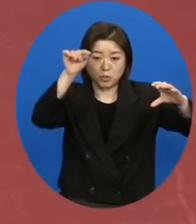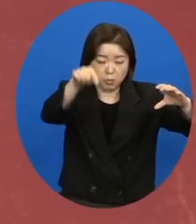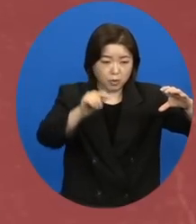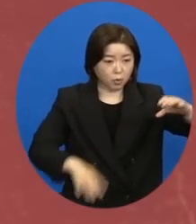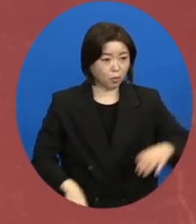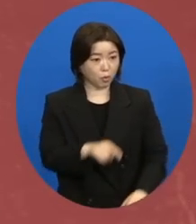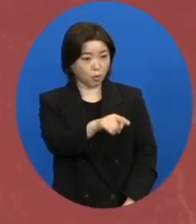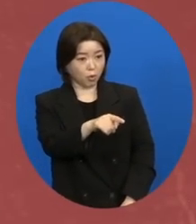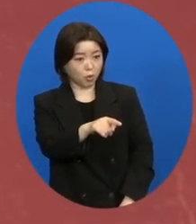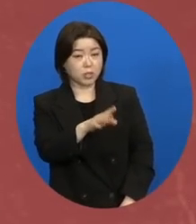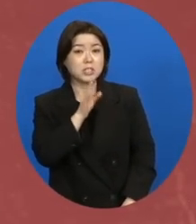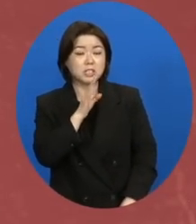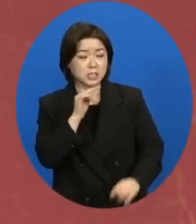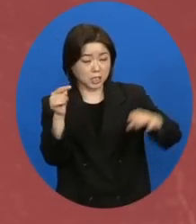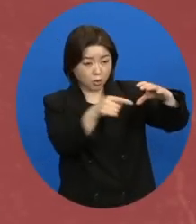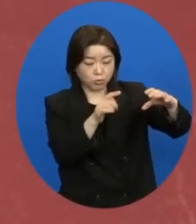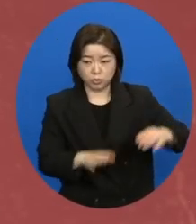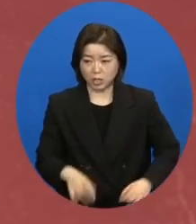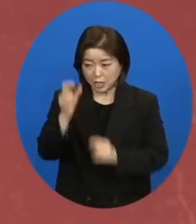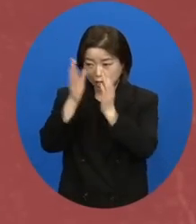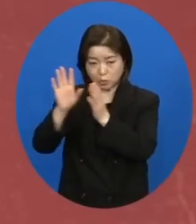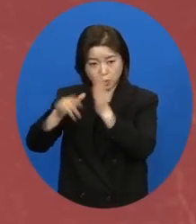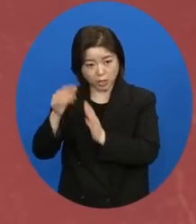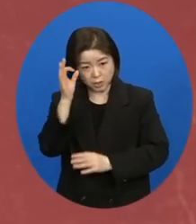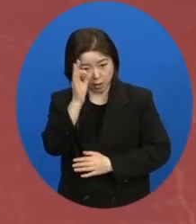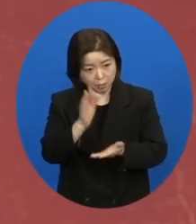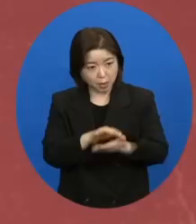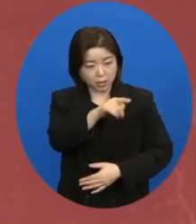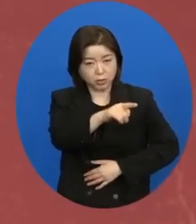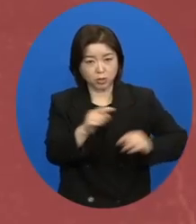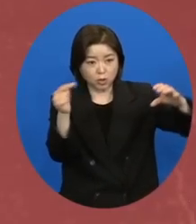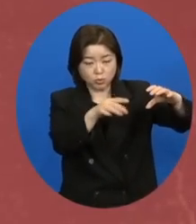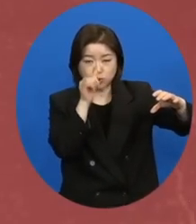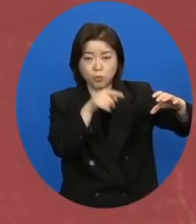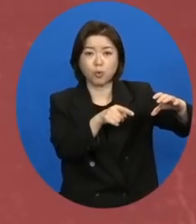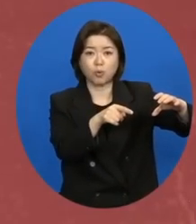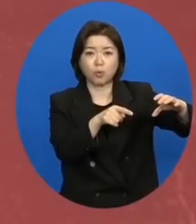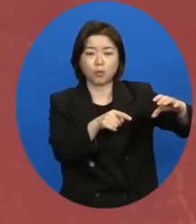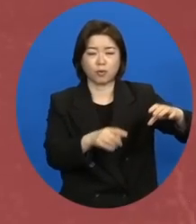하나 있던데 기도할 때 보인 그 굴이더래요. 그런 일도 있나 봐.